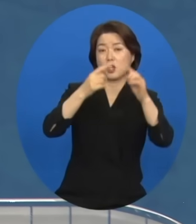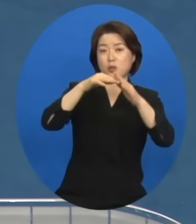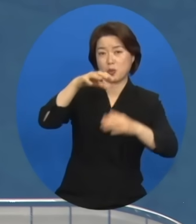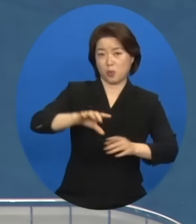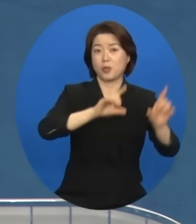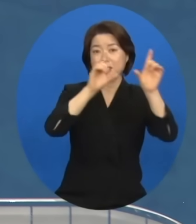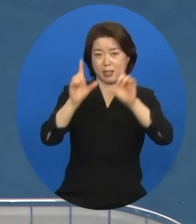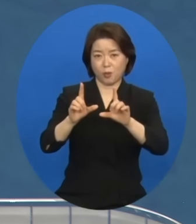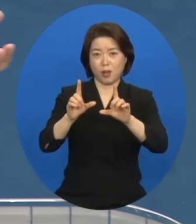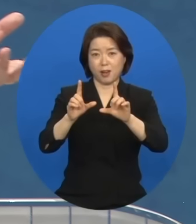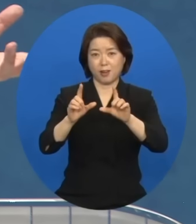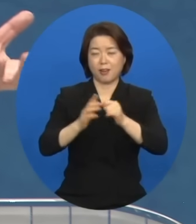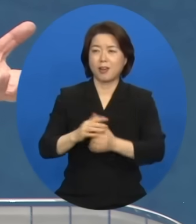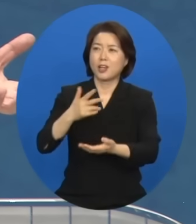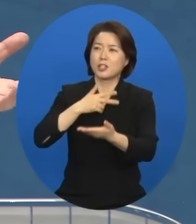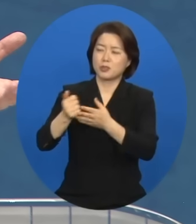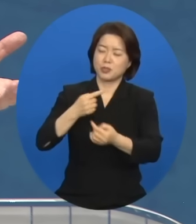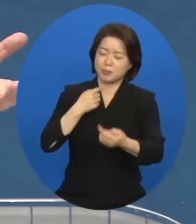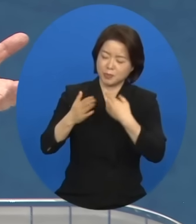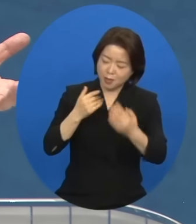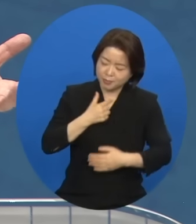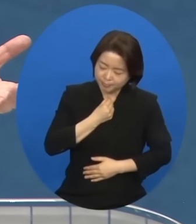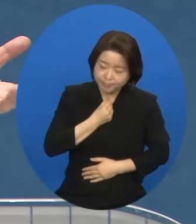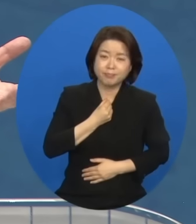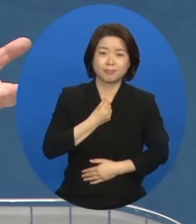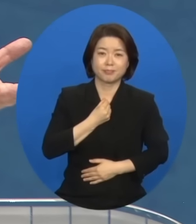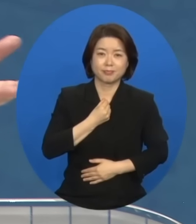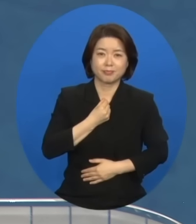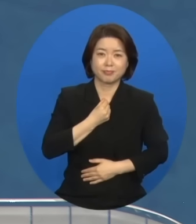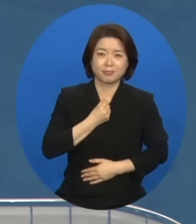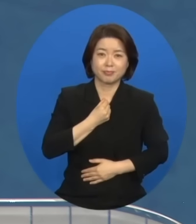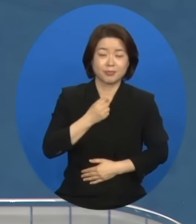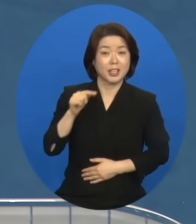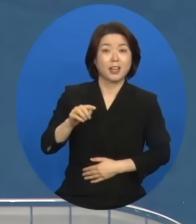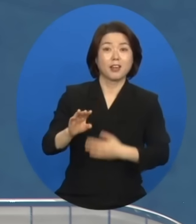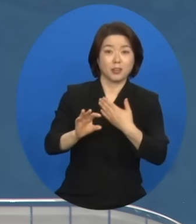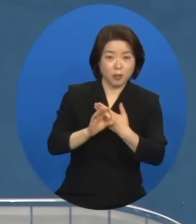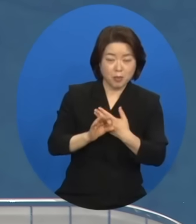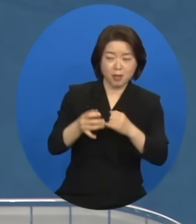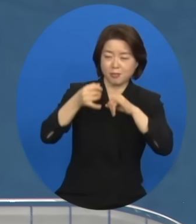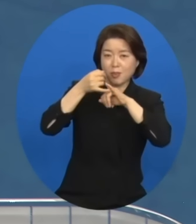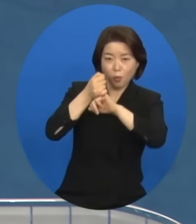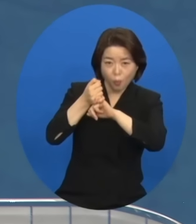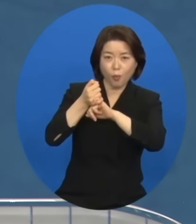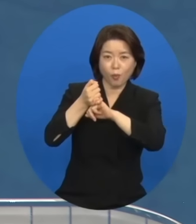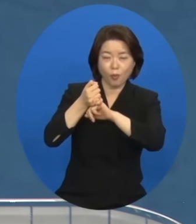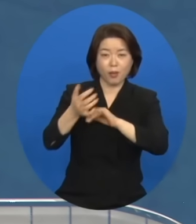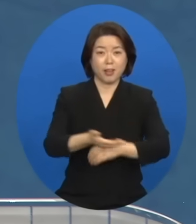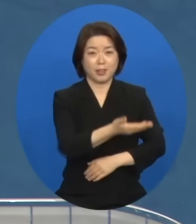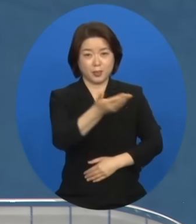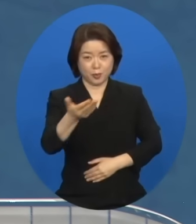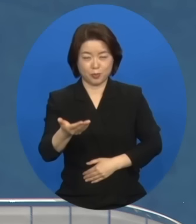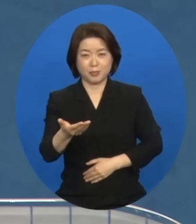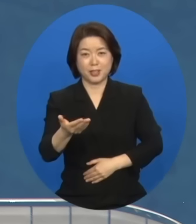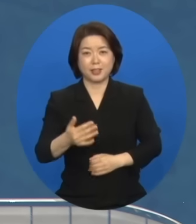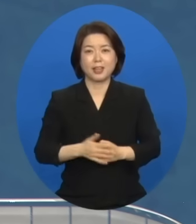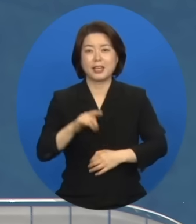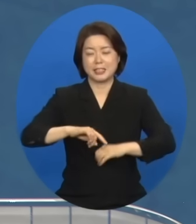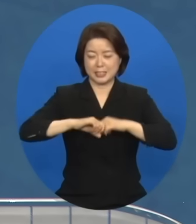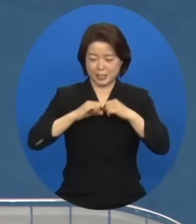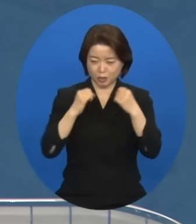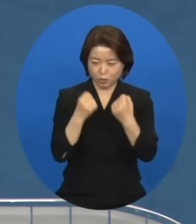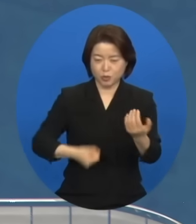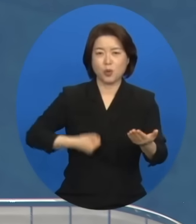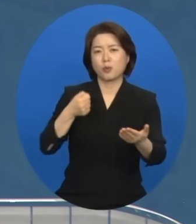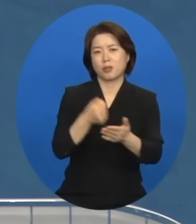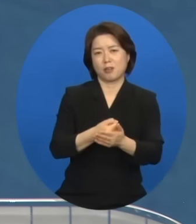생활에 주님을 경험하고 싶습니다. 그러면 반드시 여러분에게 있어서 이 순종의